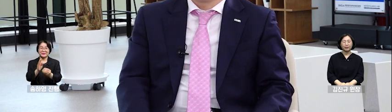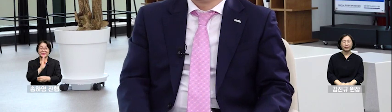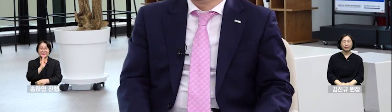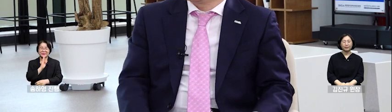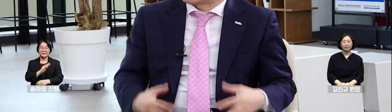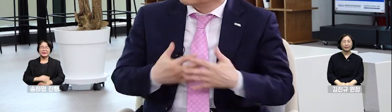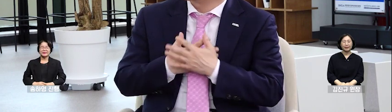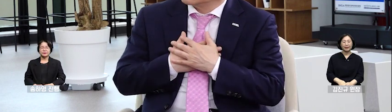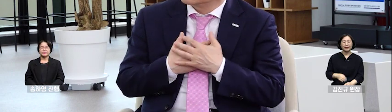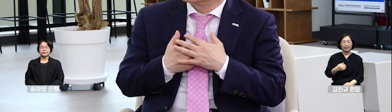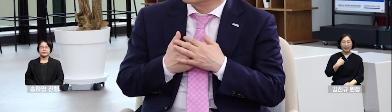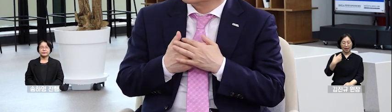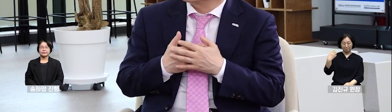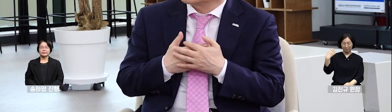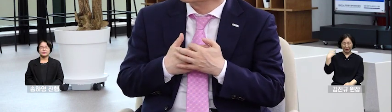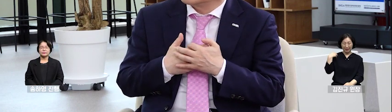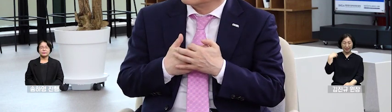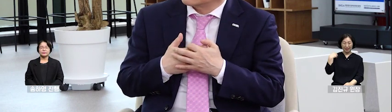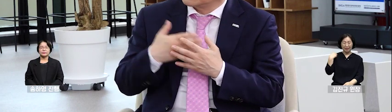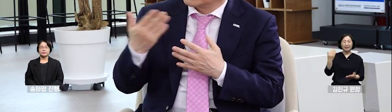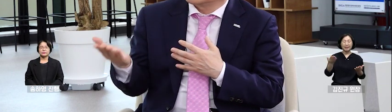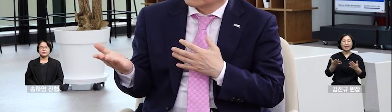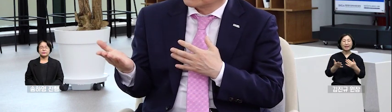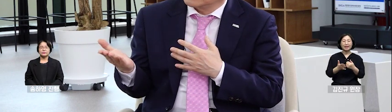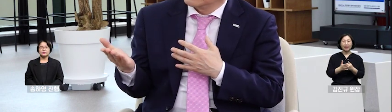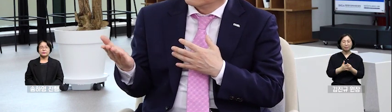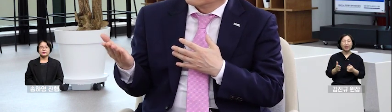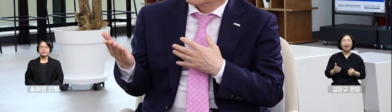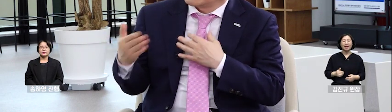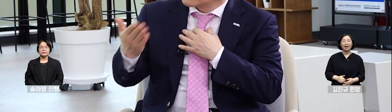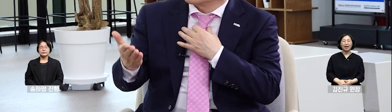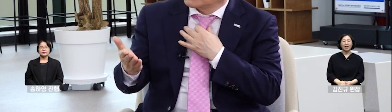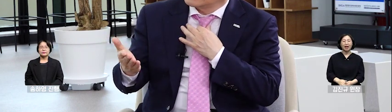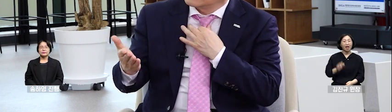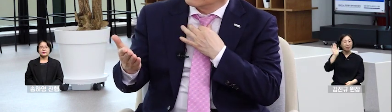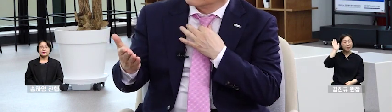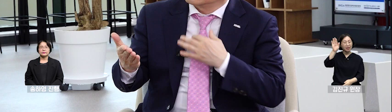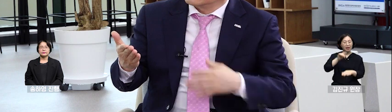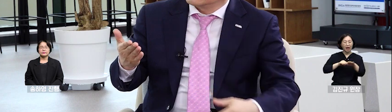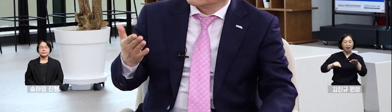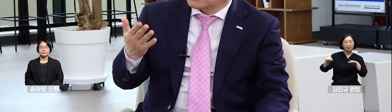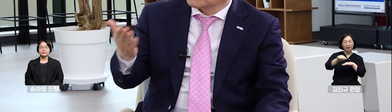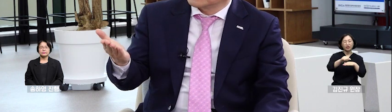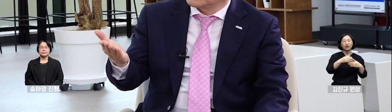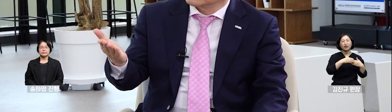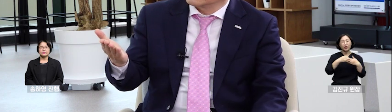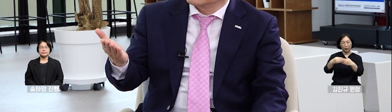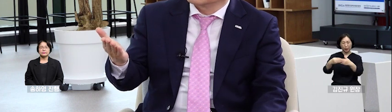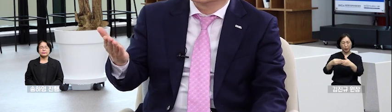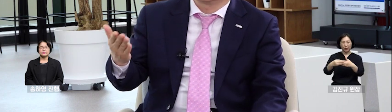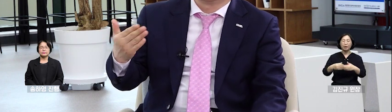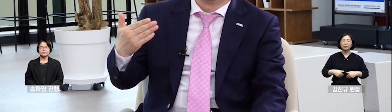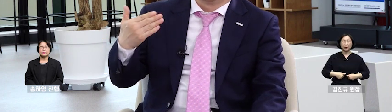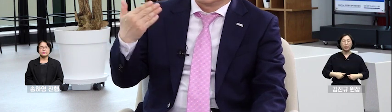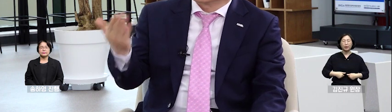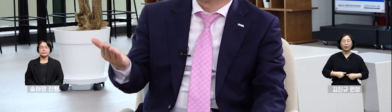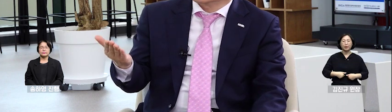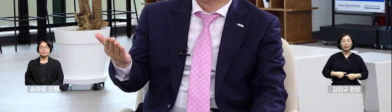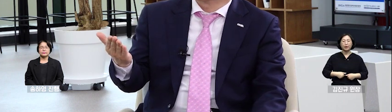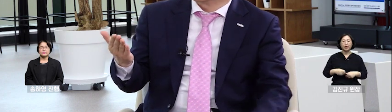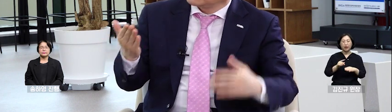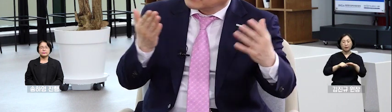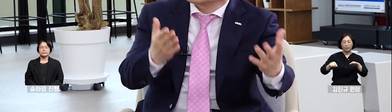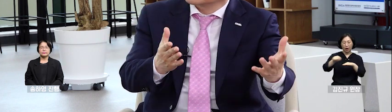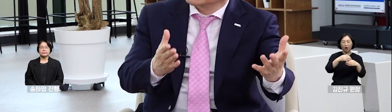저희가 맡은 분야가 그런 쪽 이기 때문에 아까도 말씀 드리지만 미래를 선도해 된다 가 계속 말씀 드렸잖아요 그러니까 이게